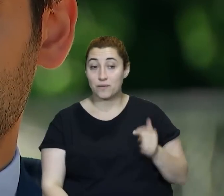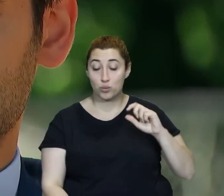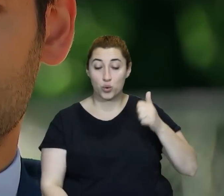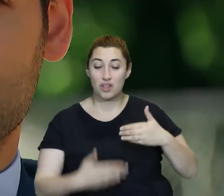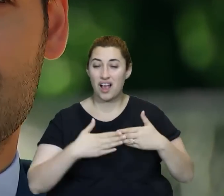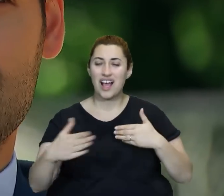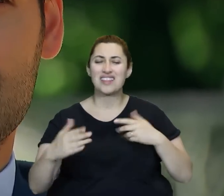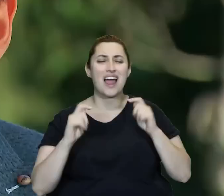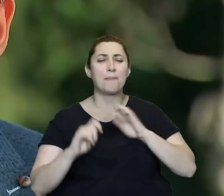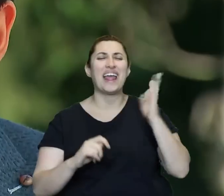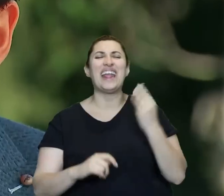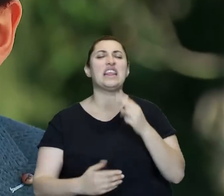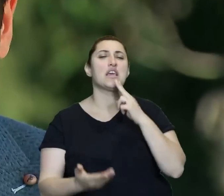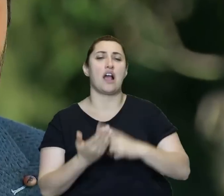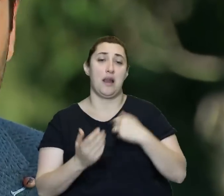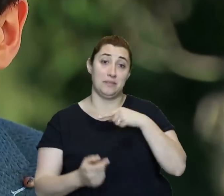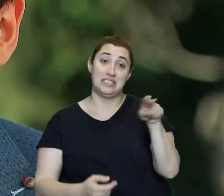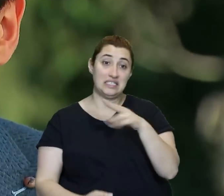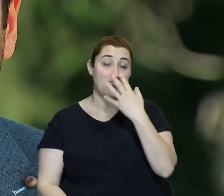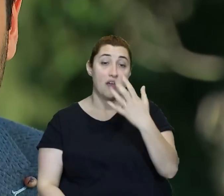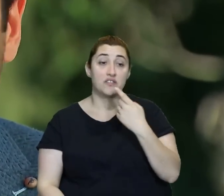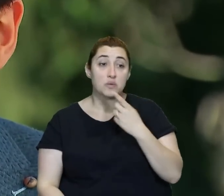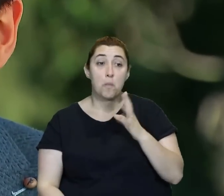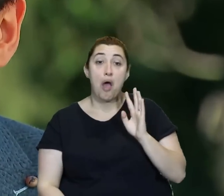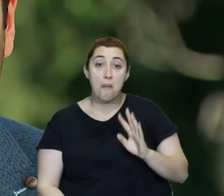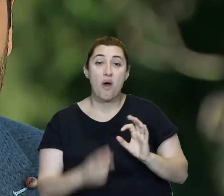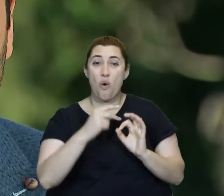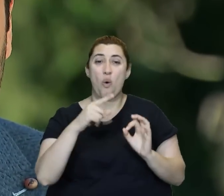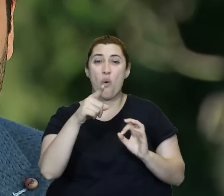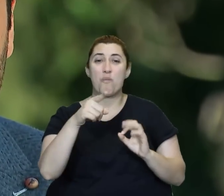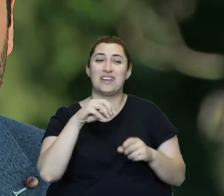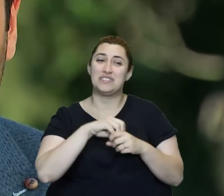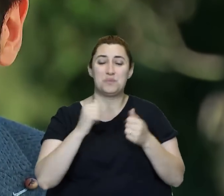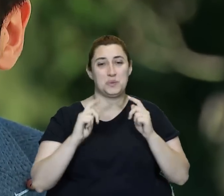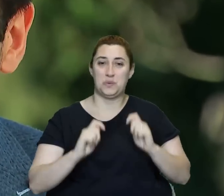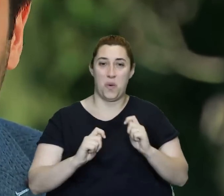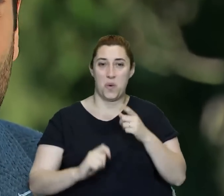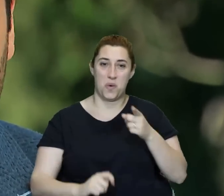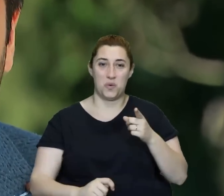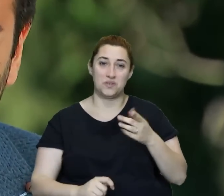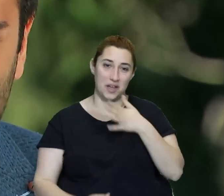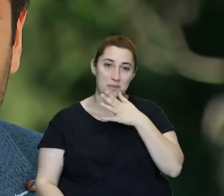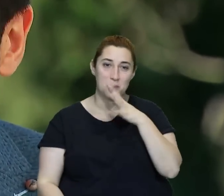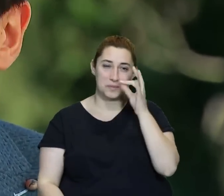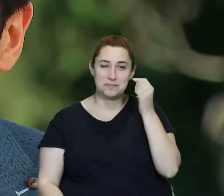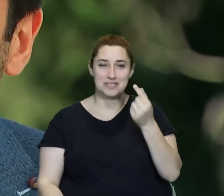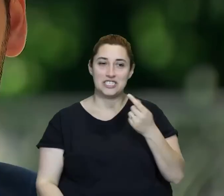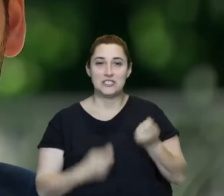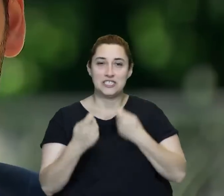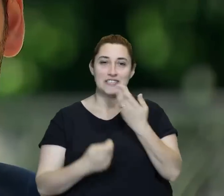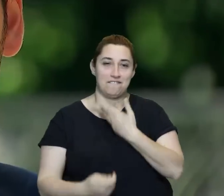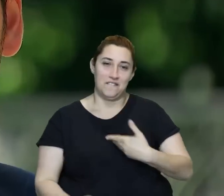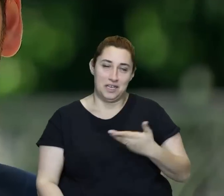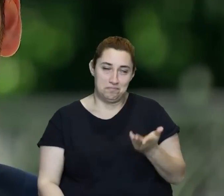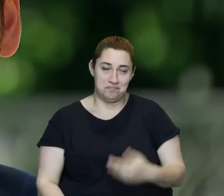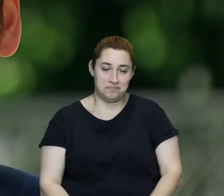kadar verdiğim en iyi karar diyebilirim. Size de tavsiye ederim diyeceğim ama Ömer için biraz zor tabii. Malum beyimiz biraz işkolik olduğu